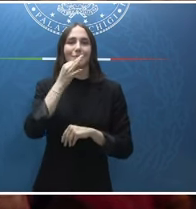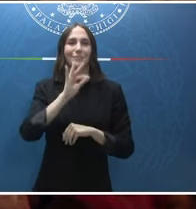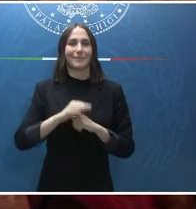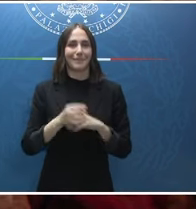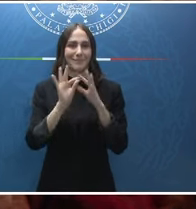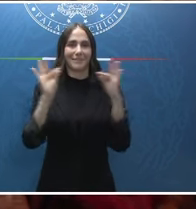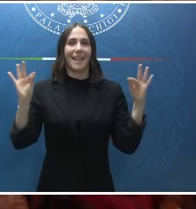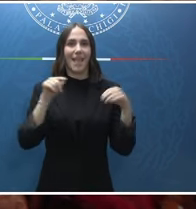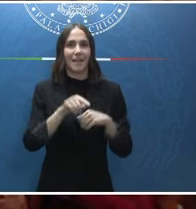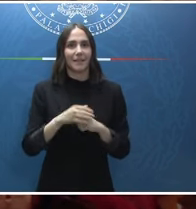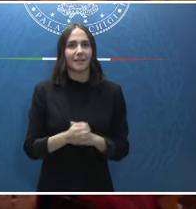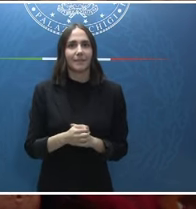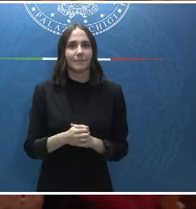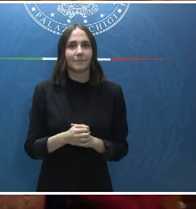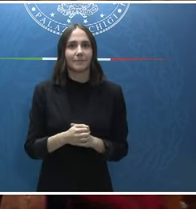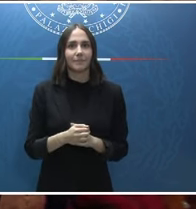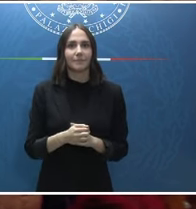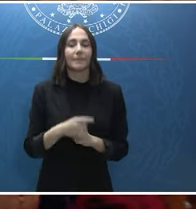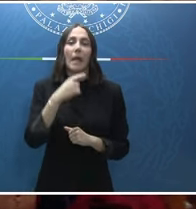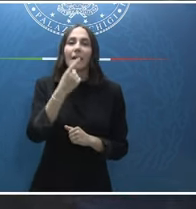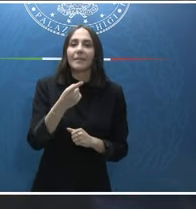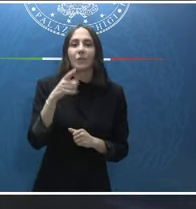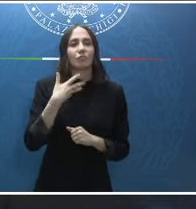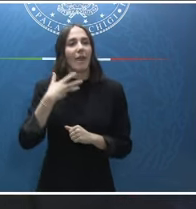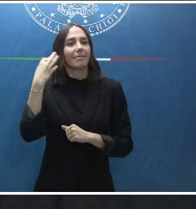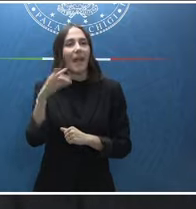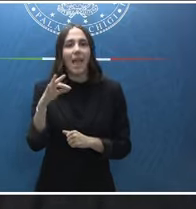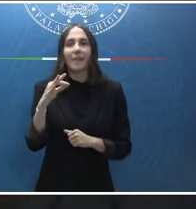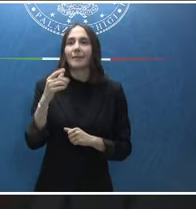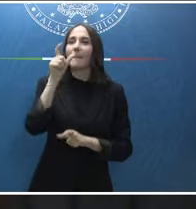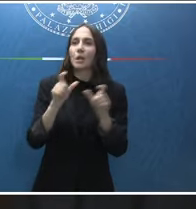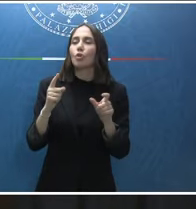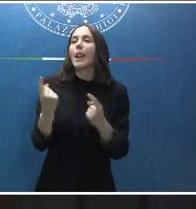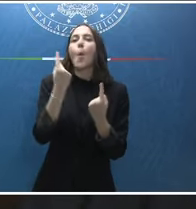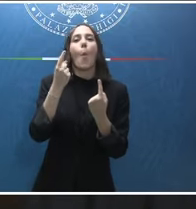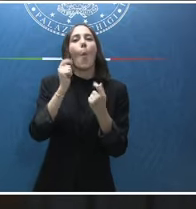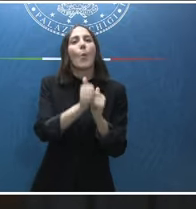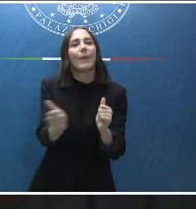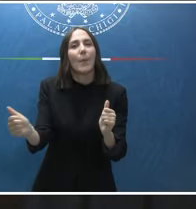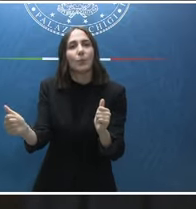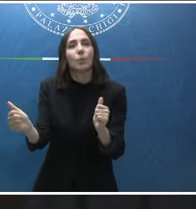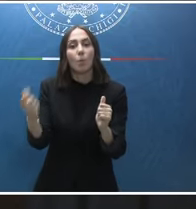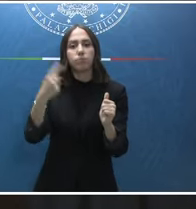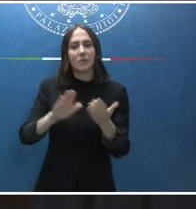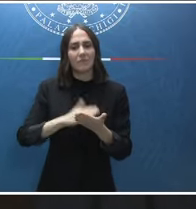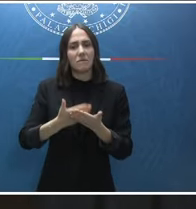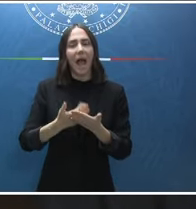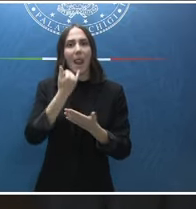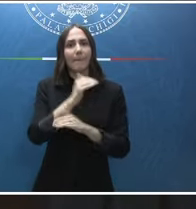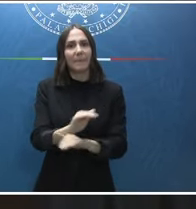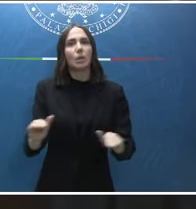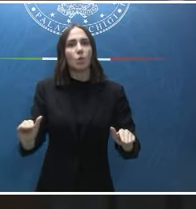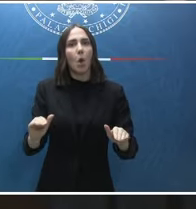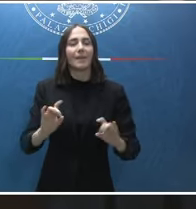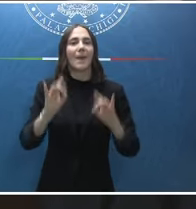Ci hai ricordato i talenti, l'unicità della persona e quanto più questo vale per i minori, che stamattina in conferenza stampa